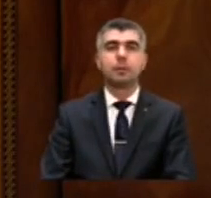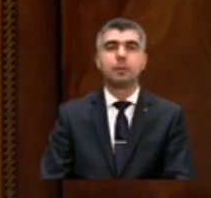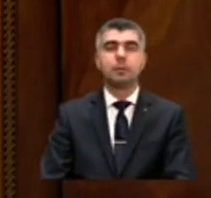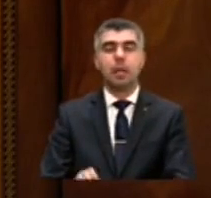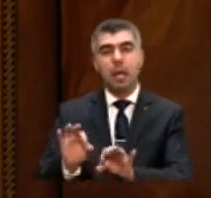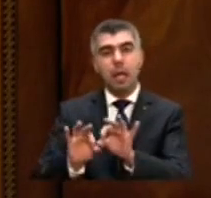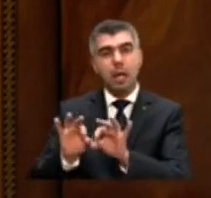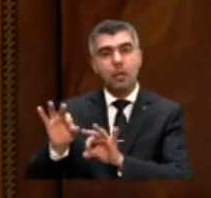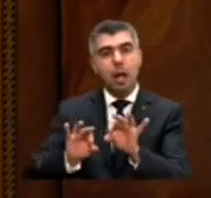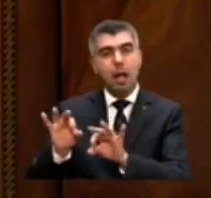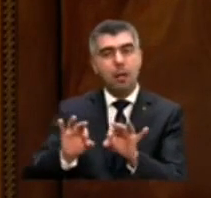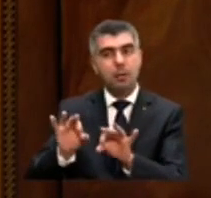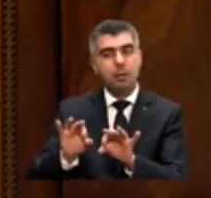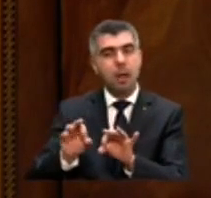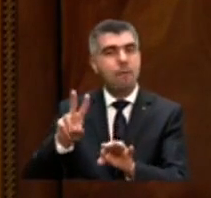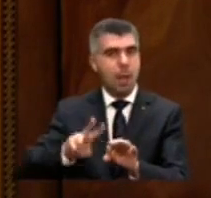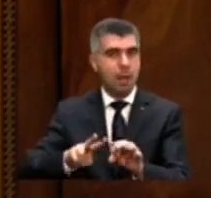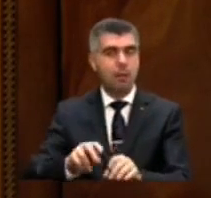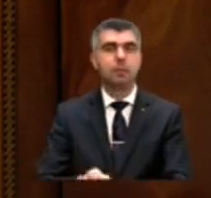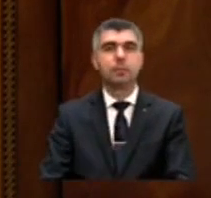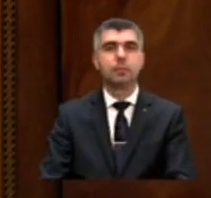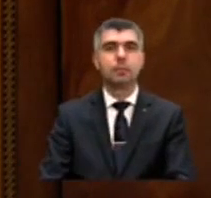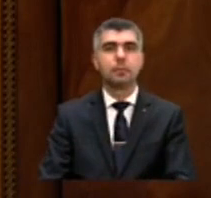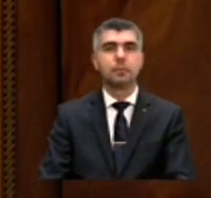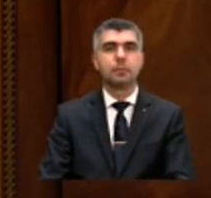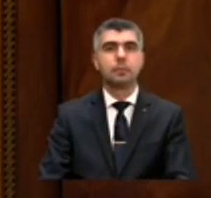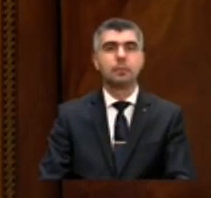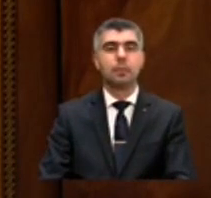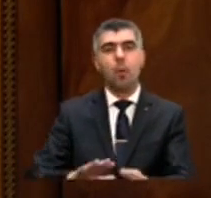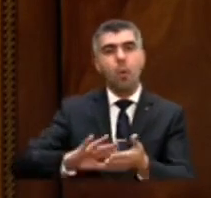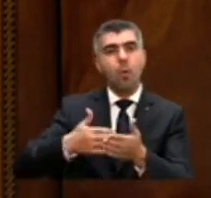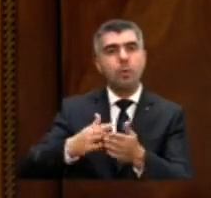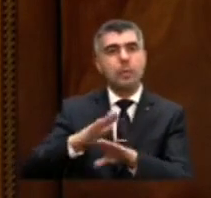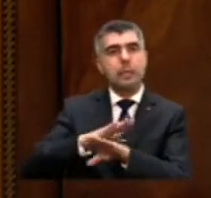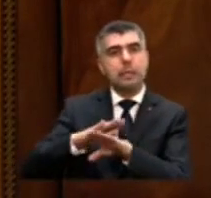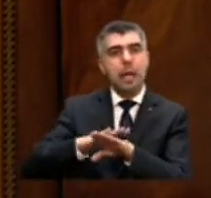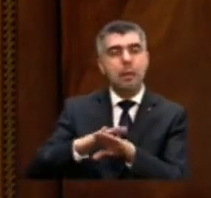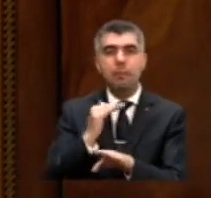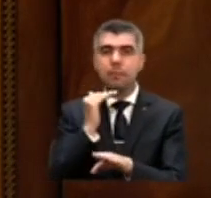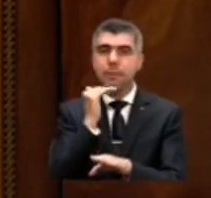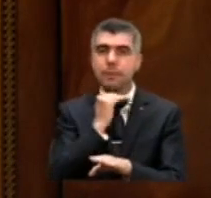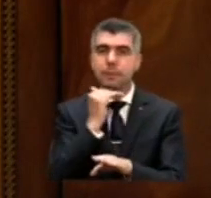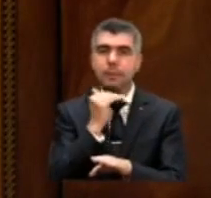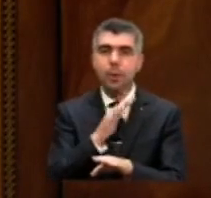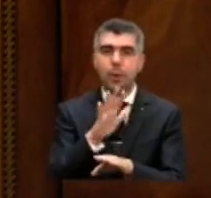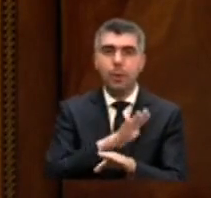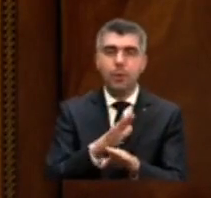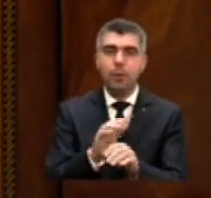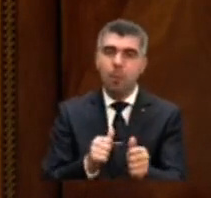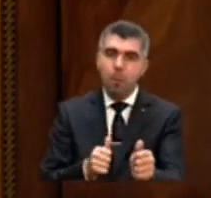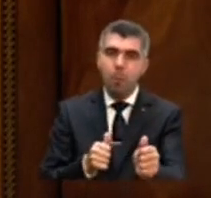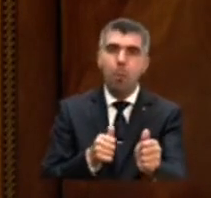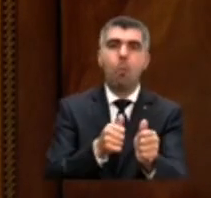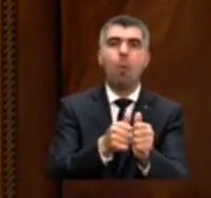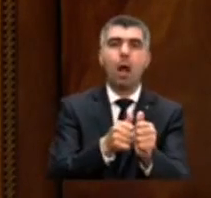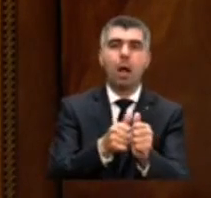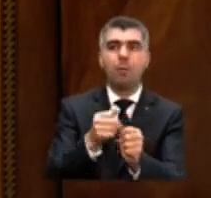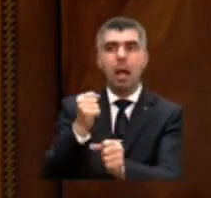إجراءات محددة تهم وضع وتنفيذ سياسة استعجالية لمواكبة المقصيين من سوق